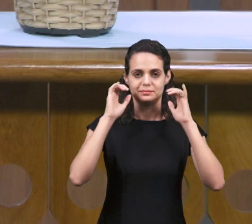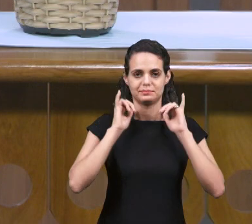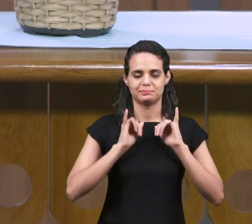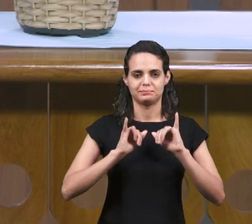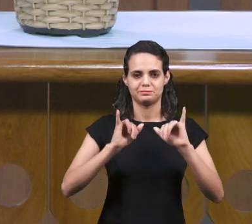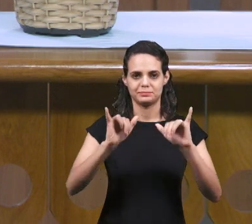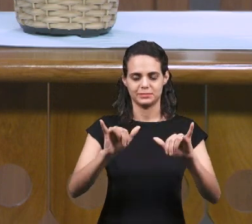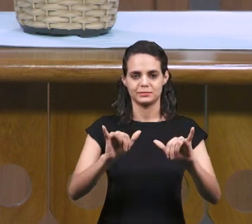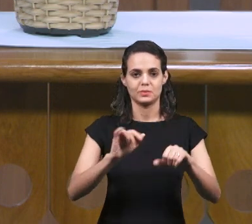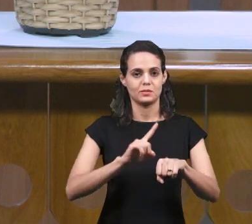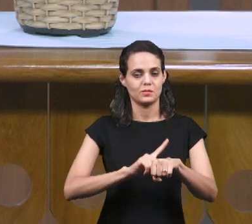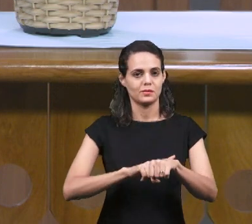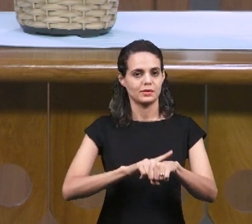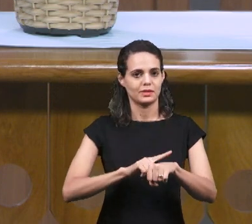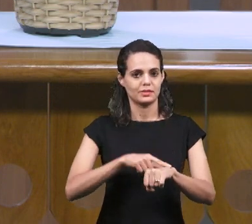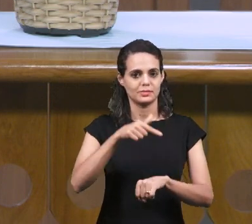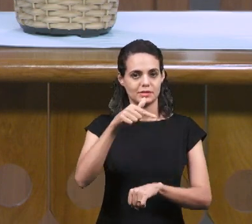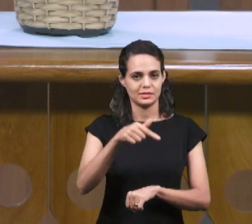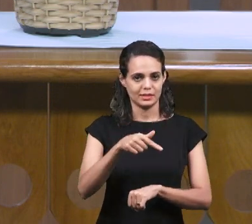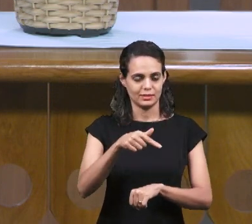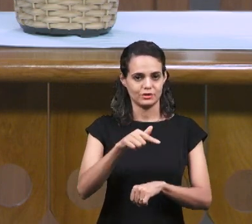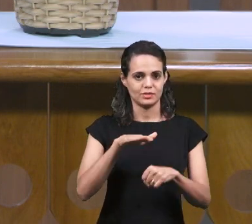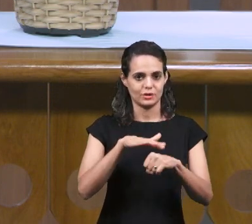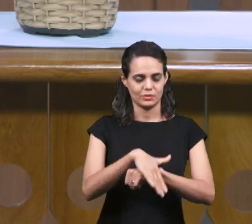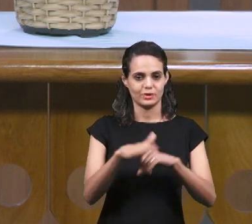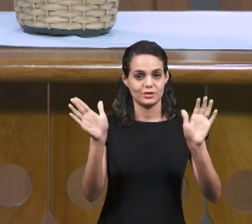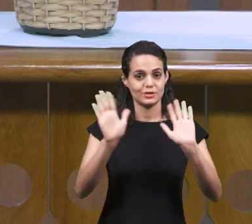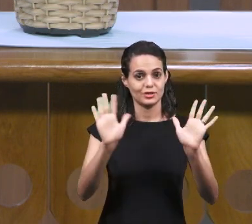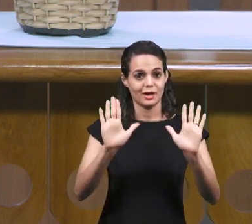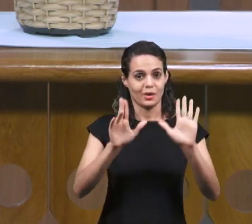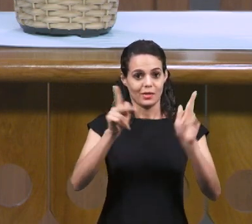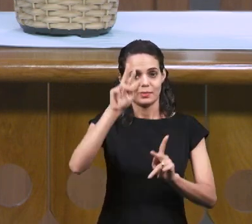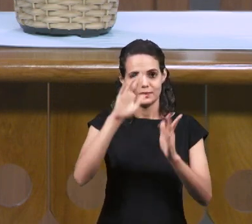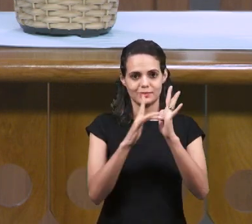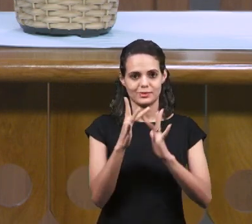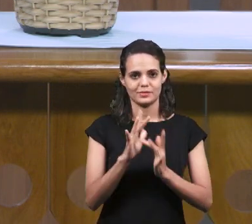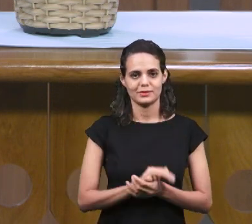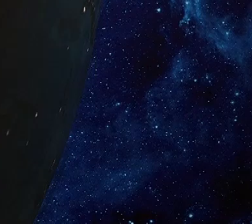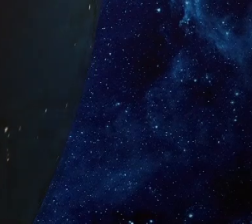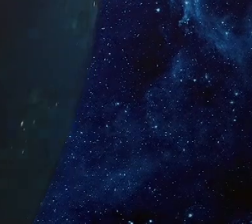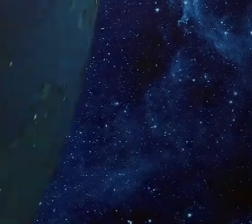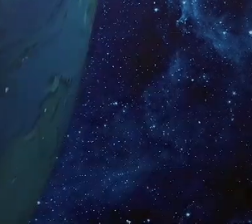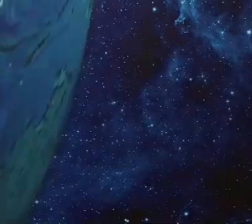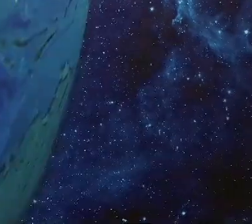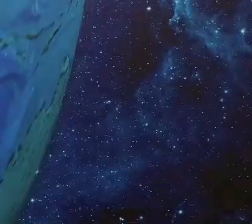programmation de l'Évangile éternel à 19h. Nous disons au revoir à tous dans la paix du Seigneur Jésus.